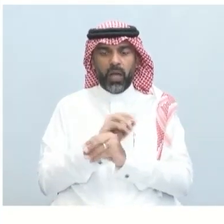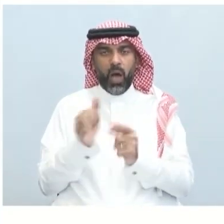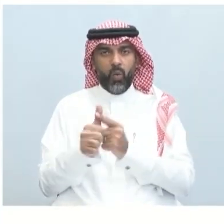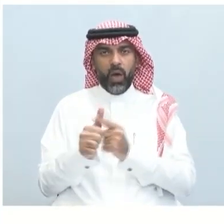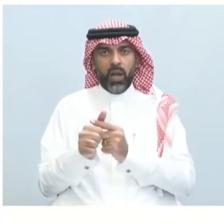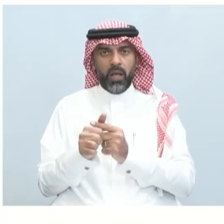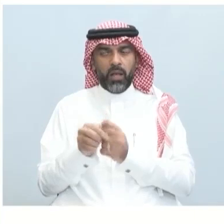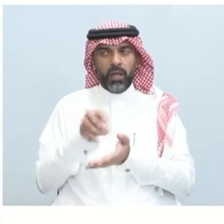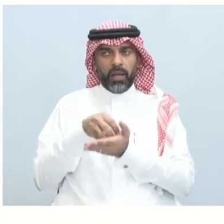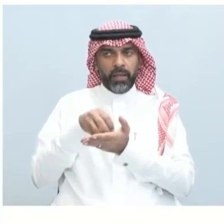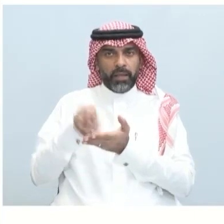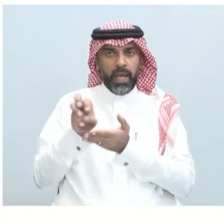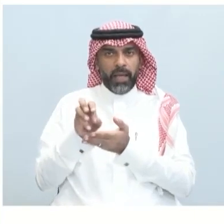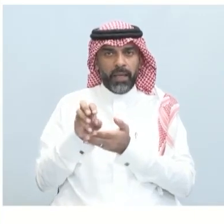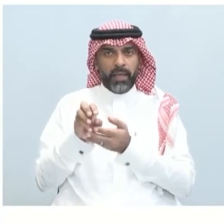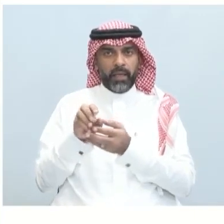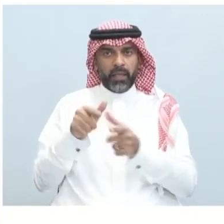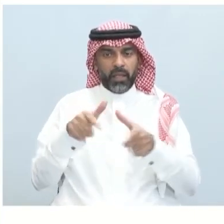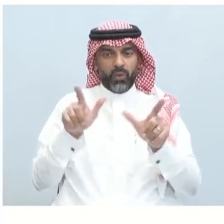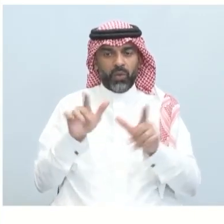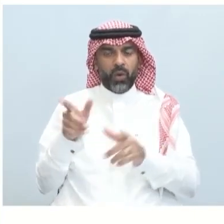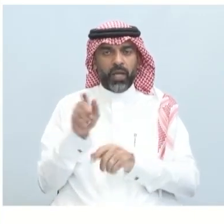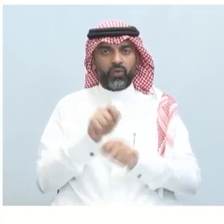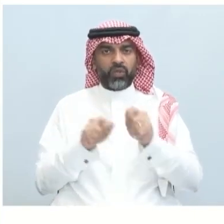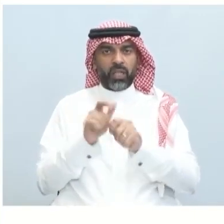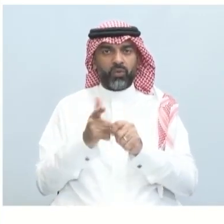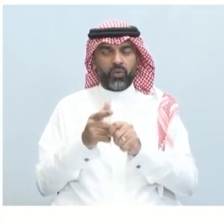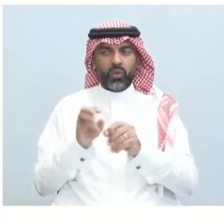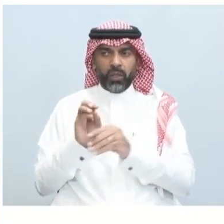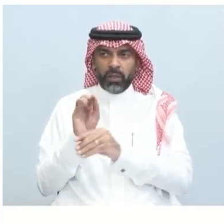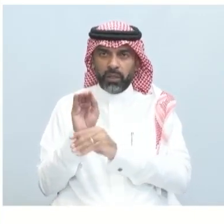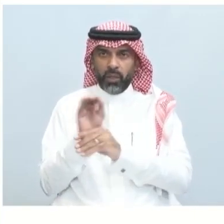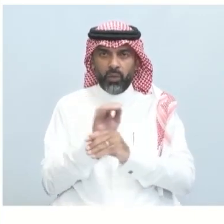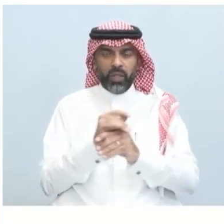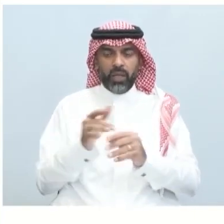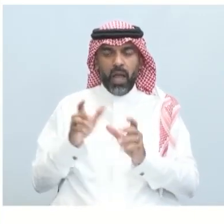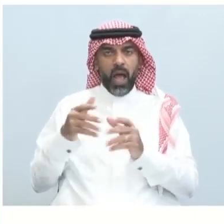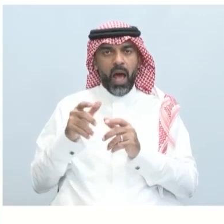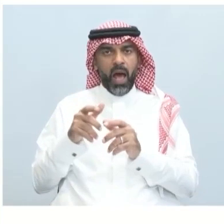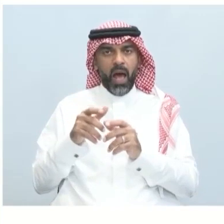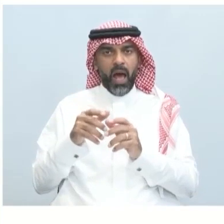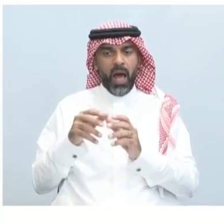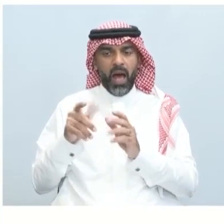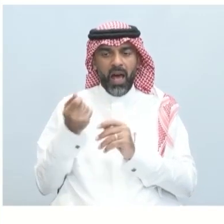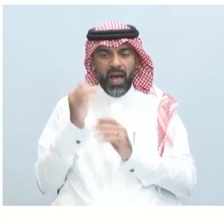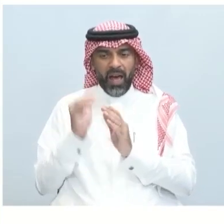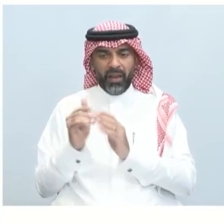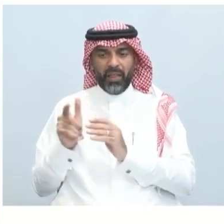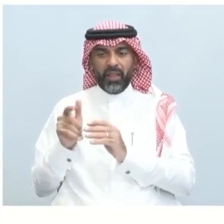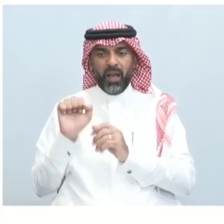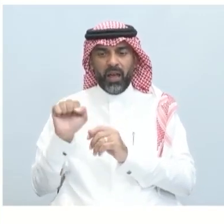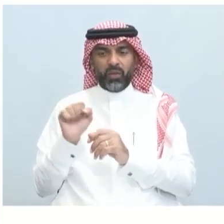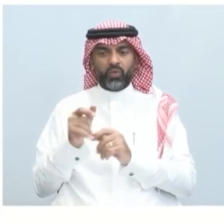أولاً، الرسائل الترويجية وهي تستخدم للترويج لعرض للعروض الخاصة وإصدارات المنتجات الجديدة وما